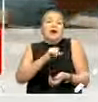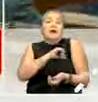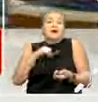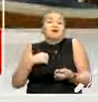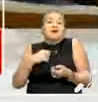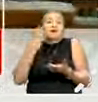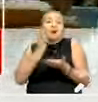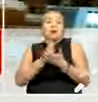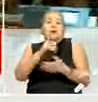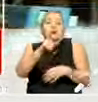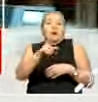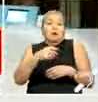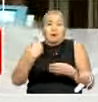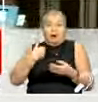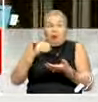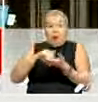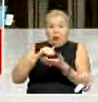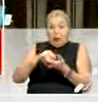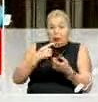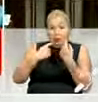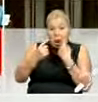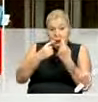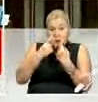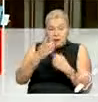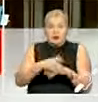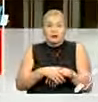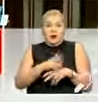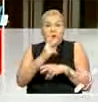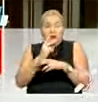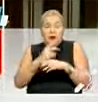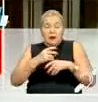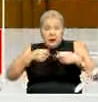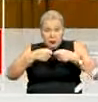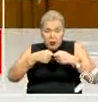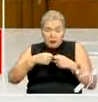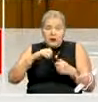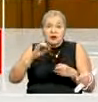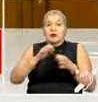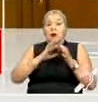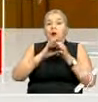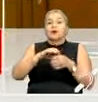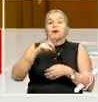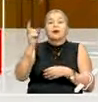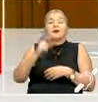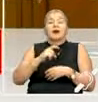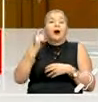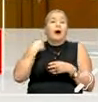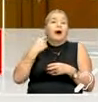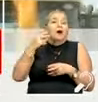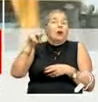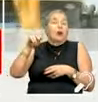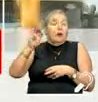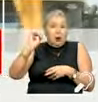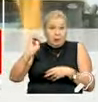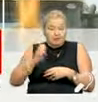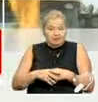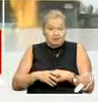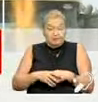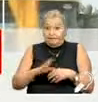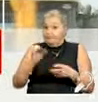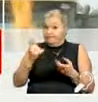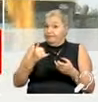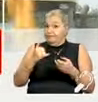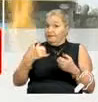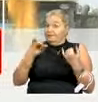unilaterală și este nevoie de un dialog între aceste state membre și oficialitățile de la Bruxelles. În paralel, în momentul